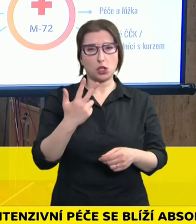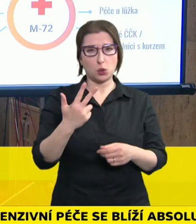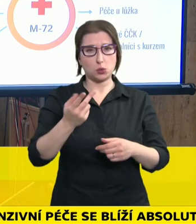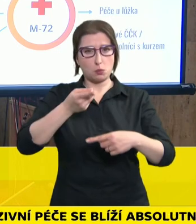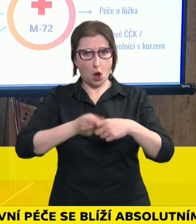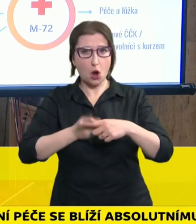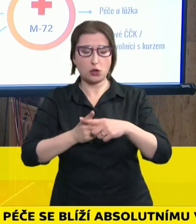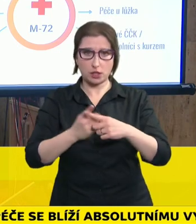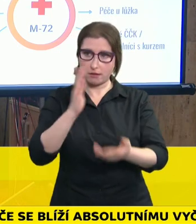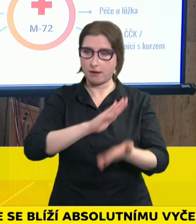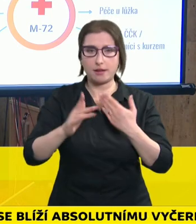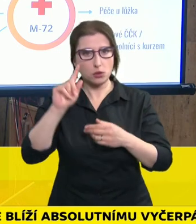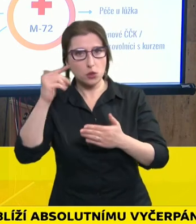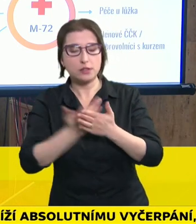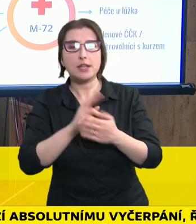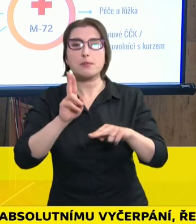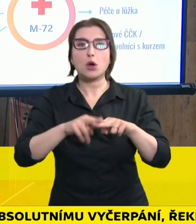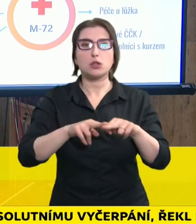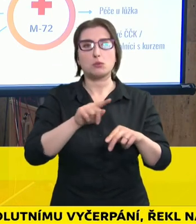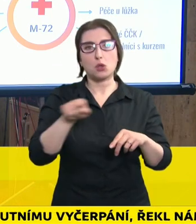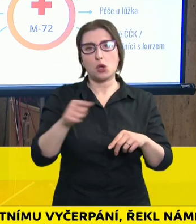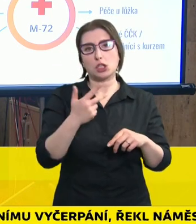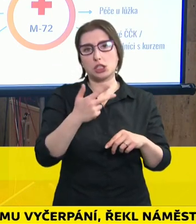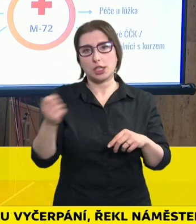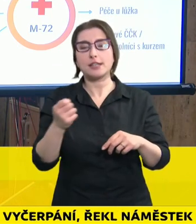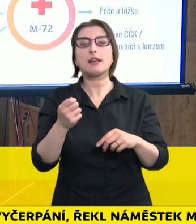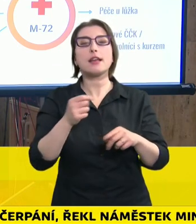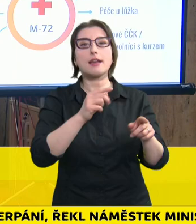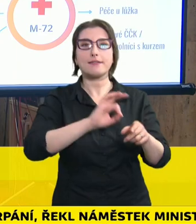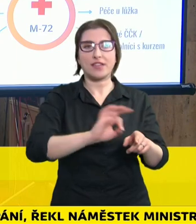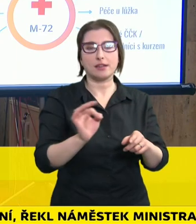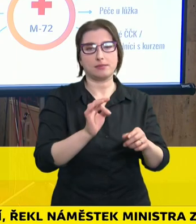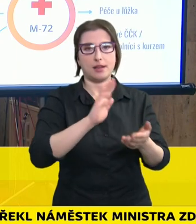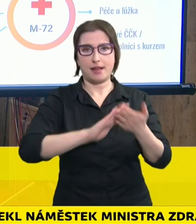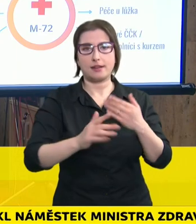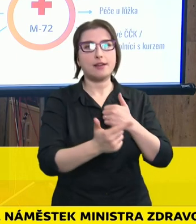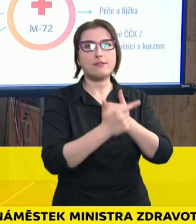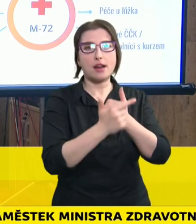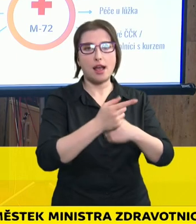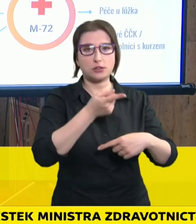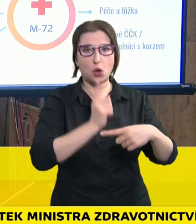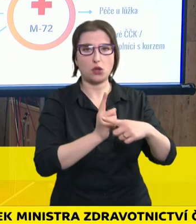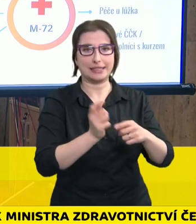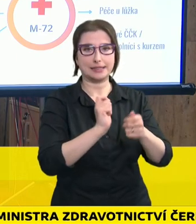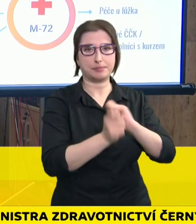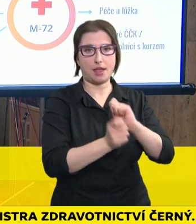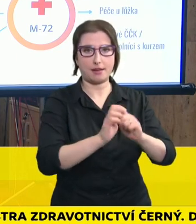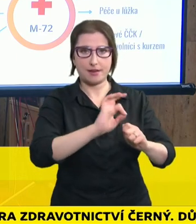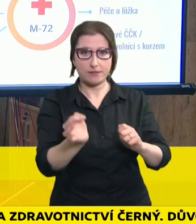jak už jsem říkal, je potom na 3 12-hodinové směny denní, na 3 12-hodinové směny